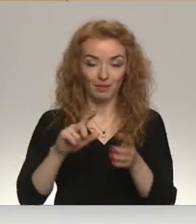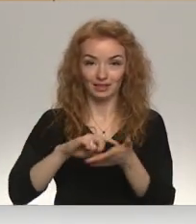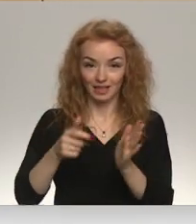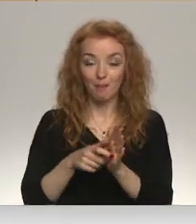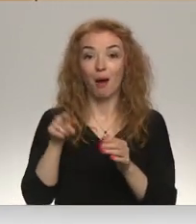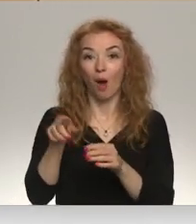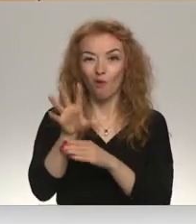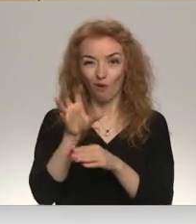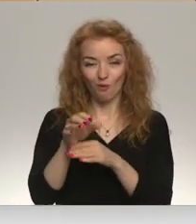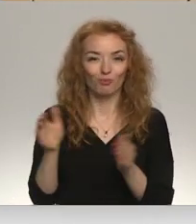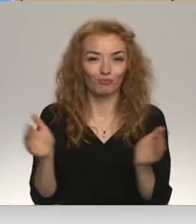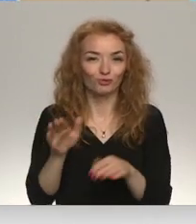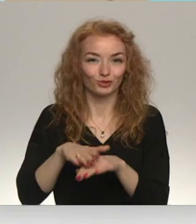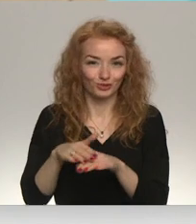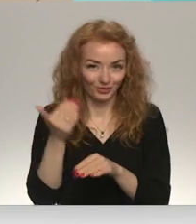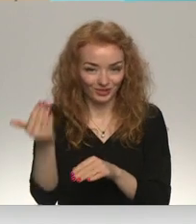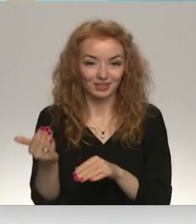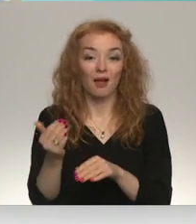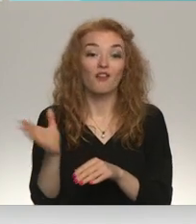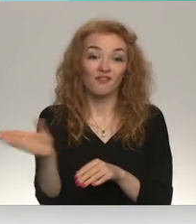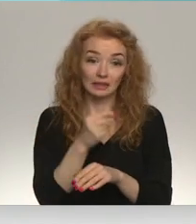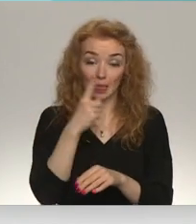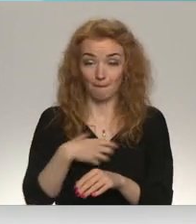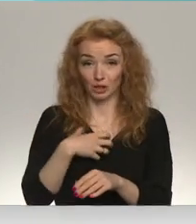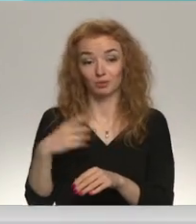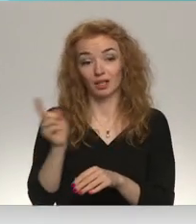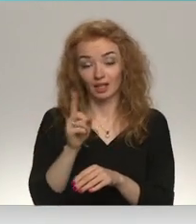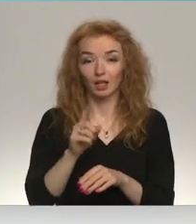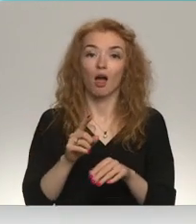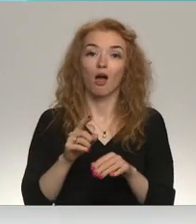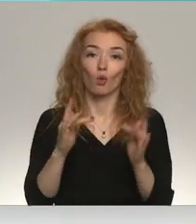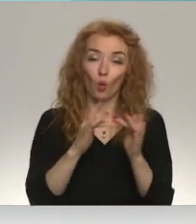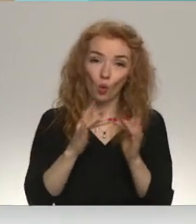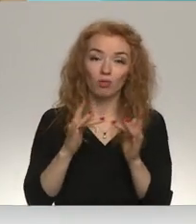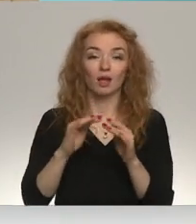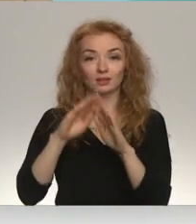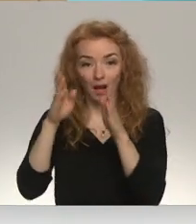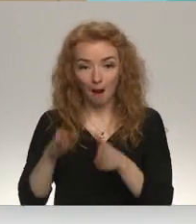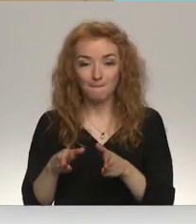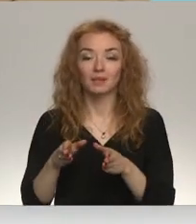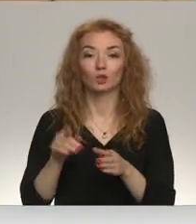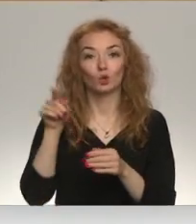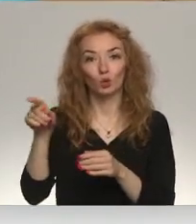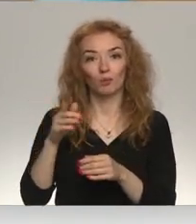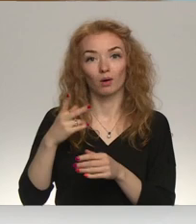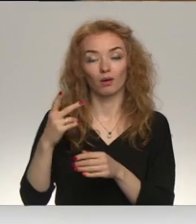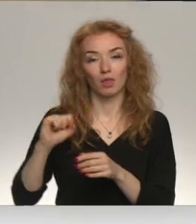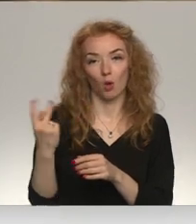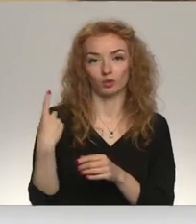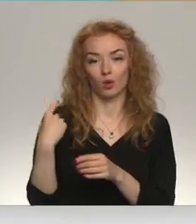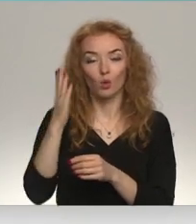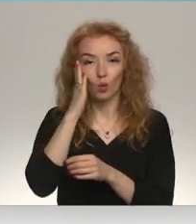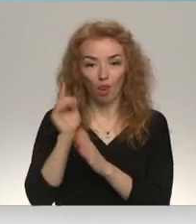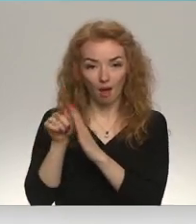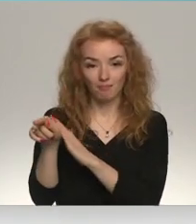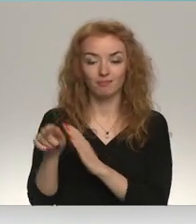suns. Viss nepieciešamais ir gulta, skapīši, tur mūsu ir draudzene istaba, kur mēs guļam. Mēs spīm